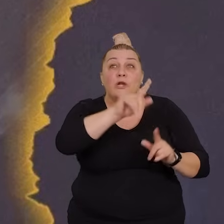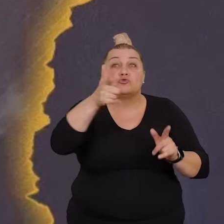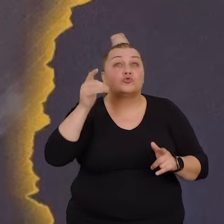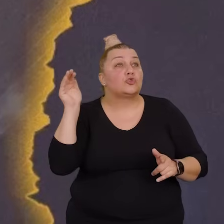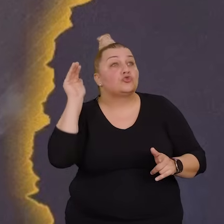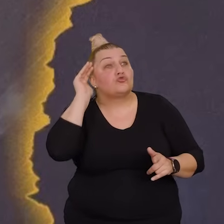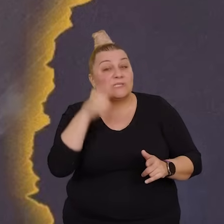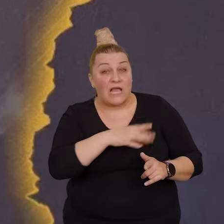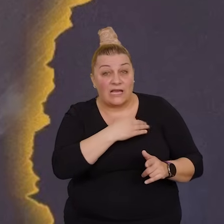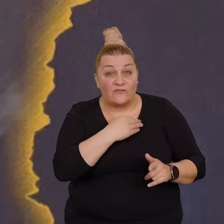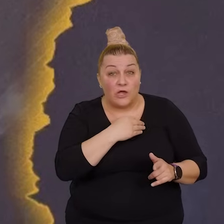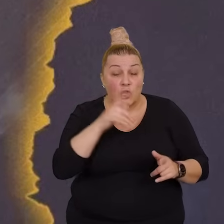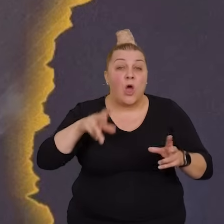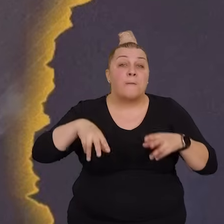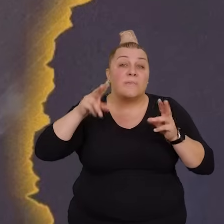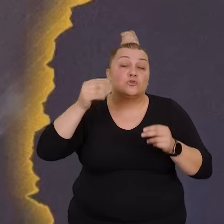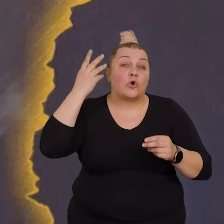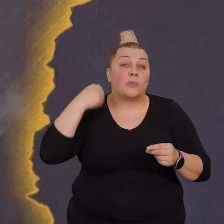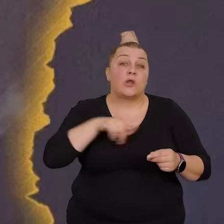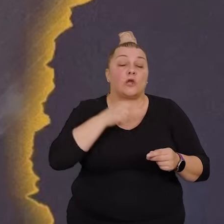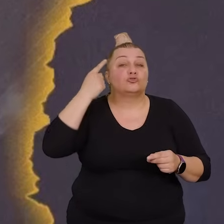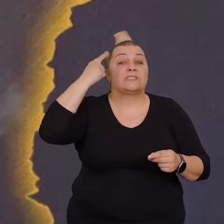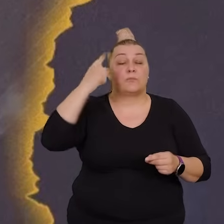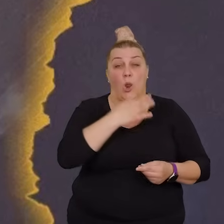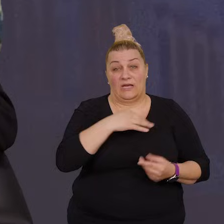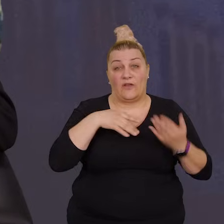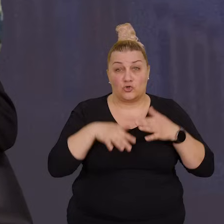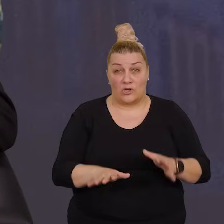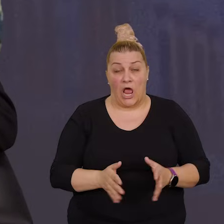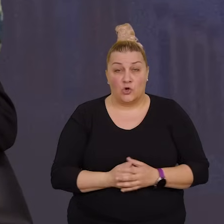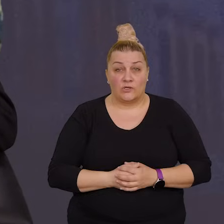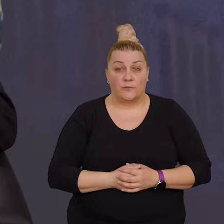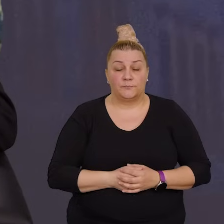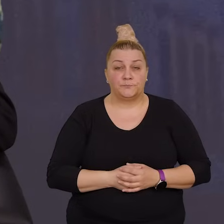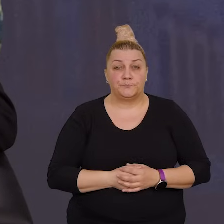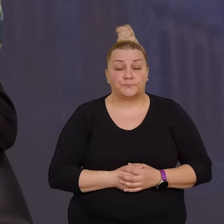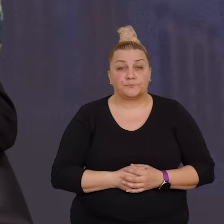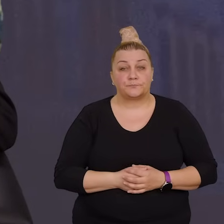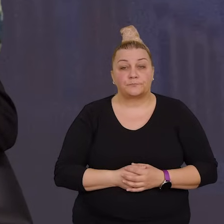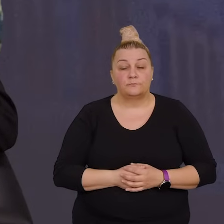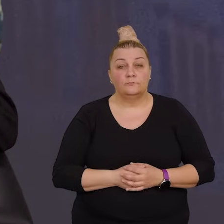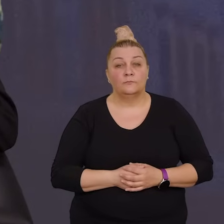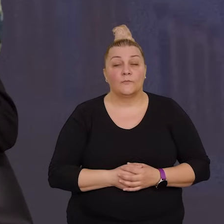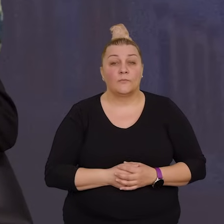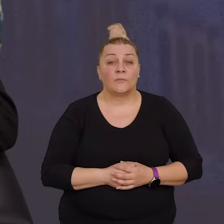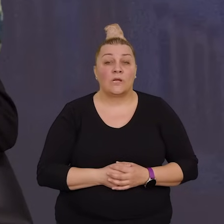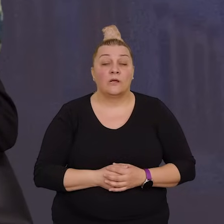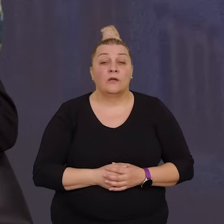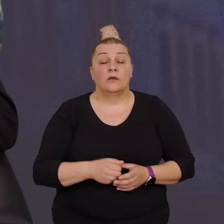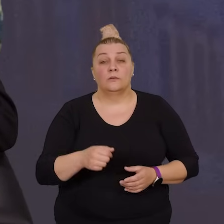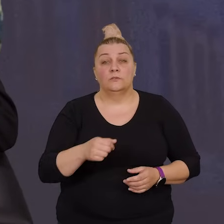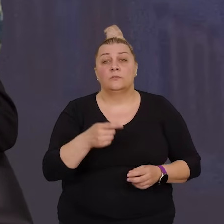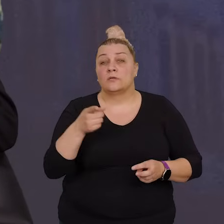i vjerski i nacionalni simbol hrvatskog naroda. Gospodine Sedlar, nitko nije napravio toliko filmova